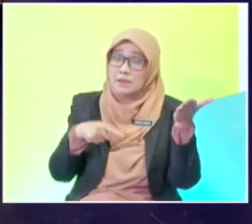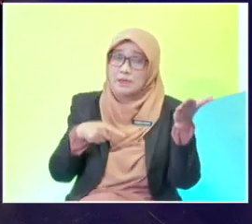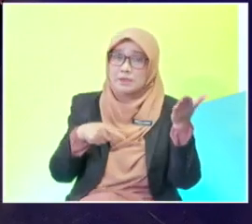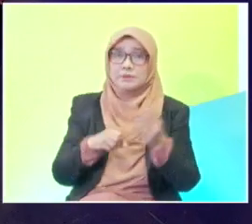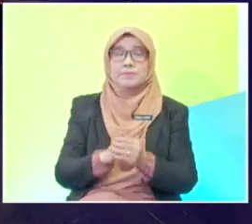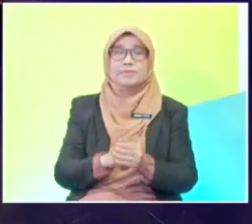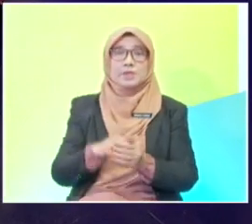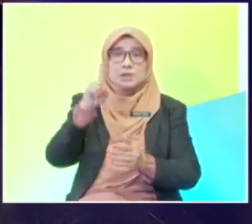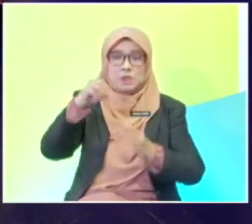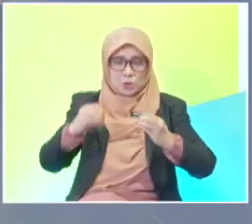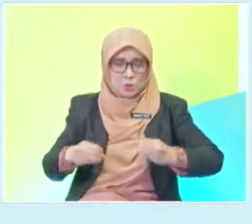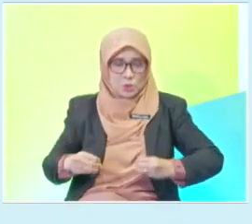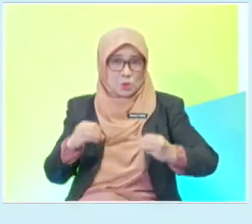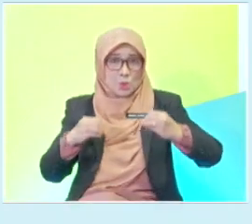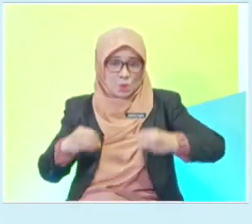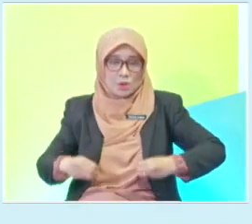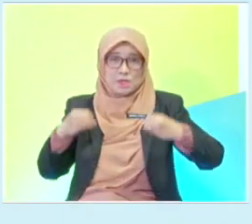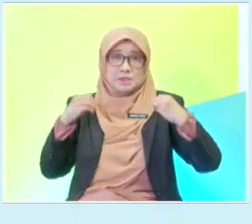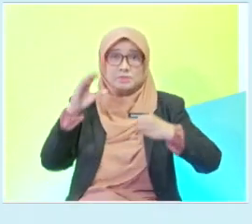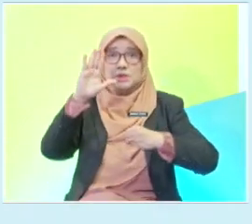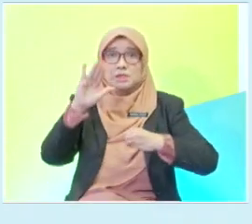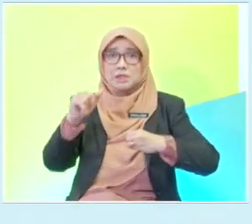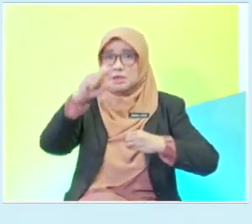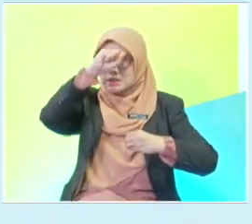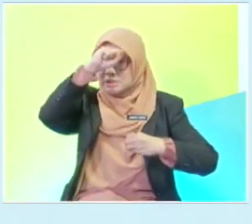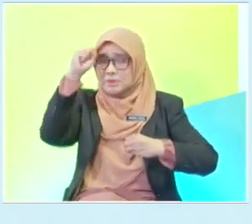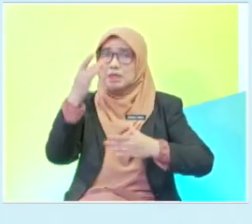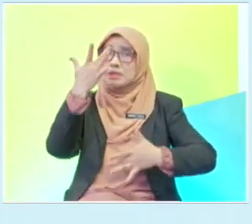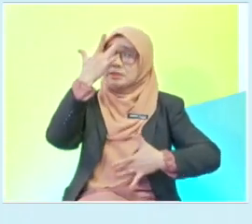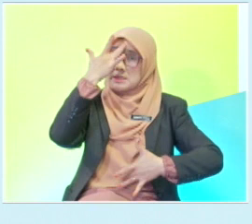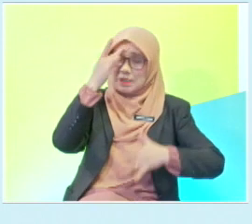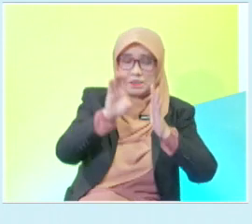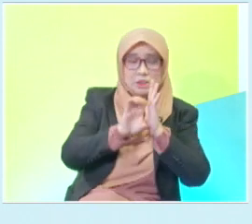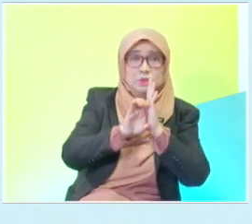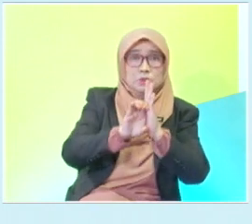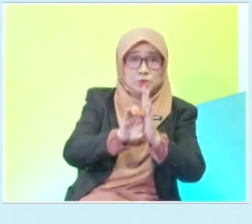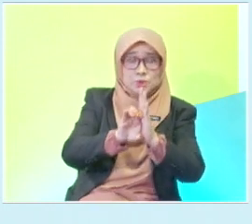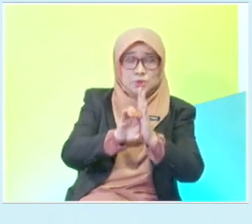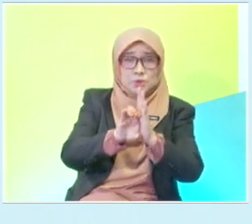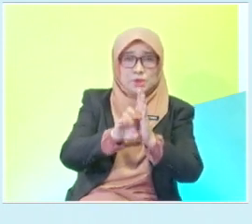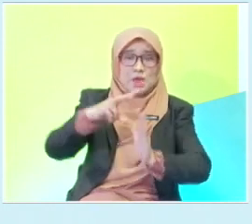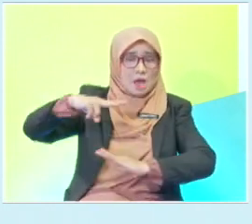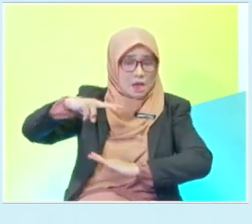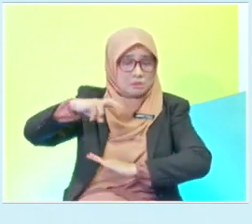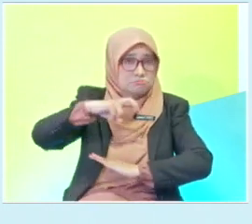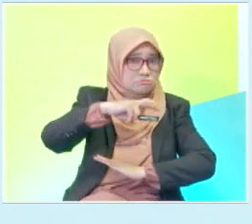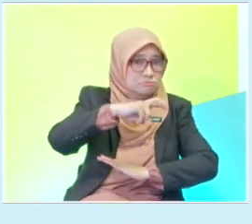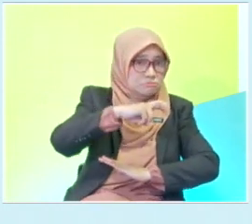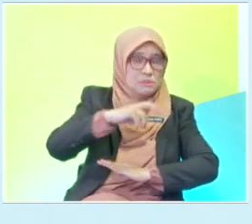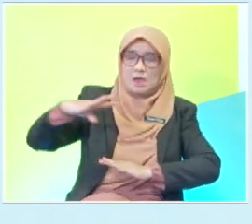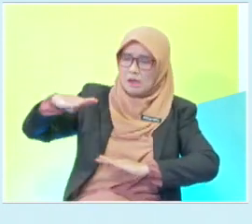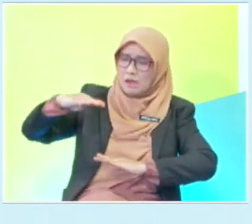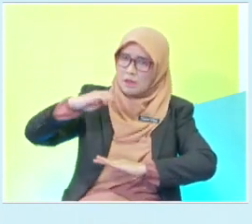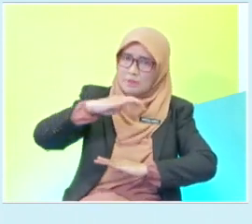satu organisma yang menyebabkan penyakit. Sebagai contoh, patogen-patogen ini seperti virus,